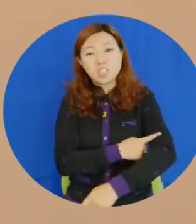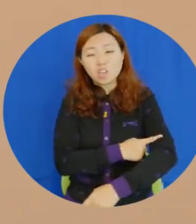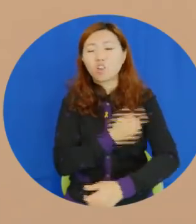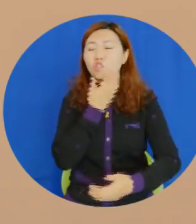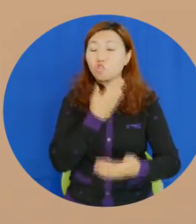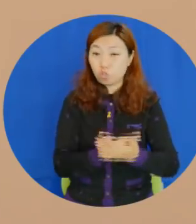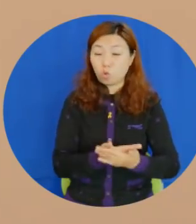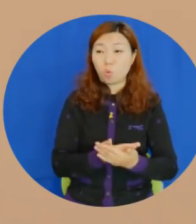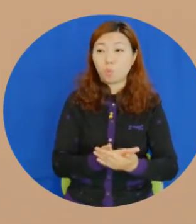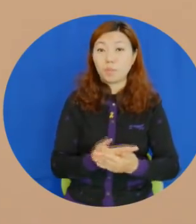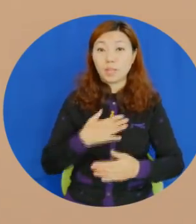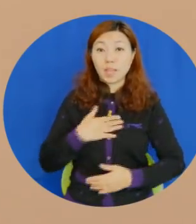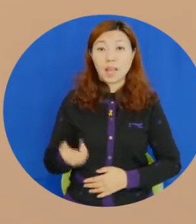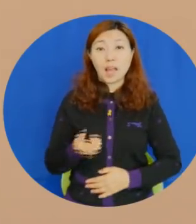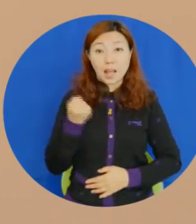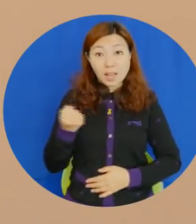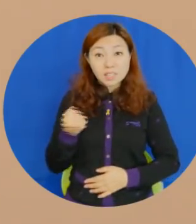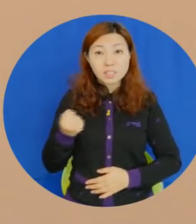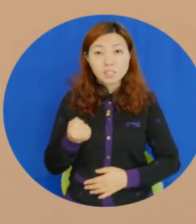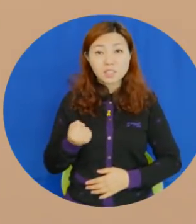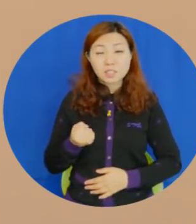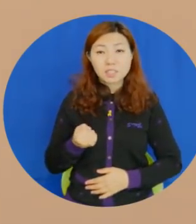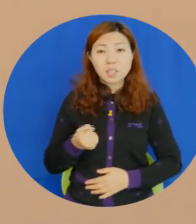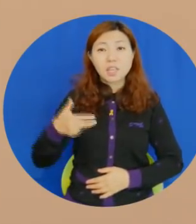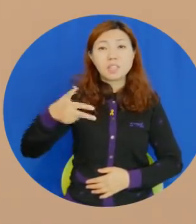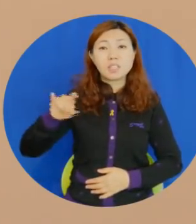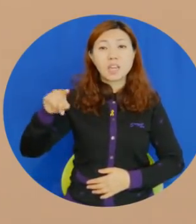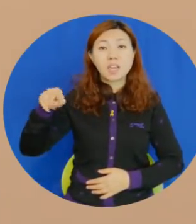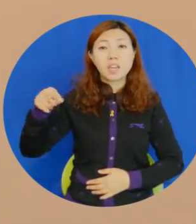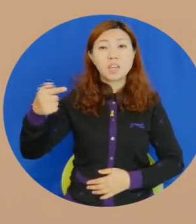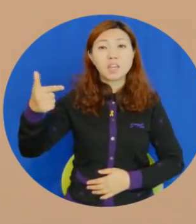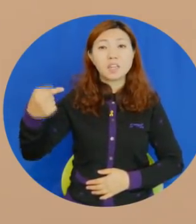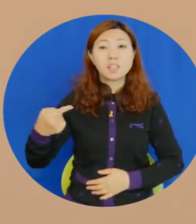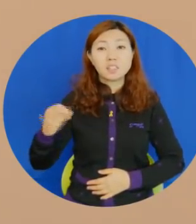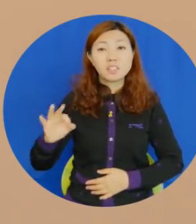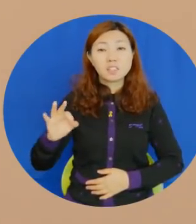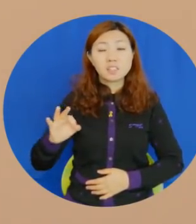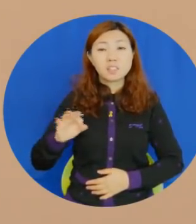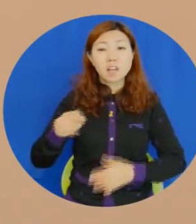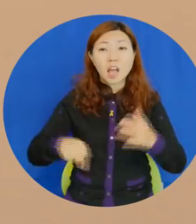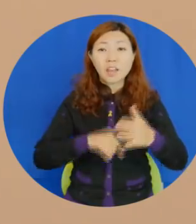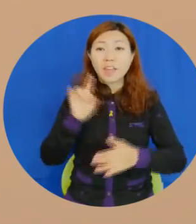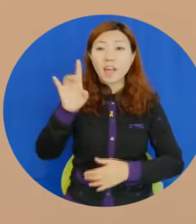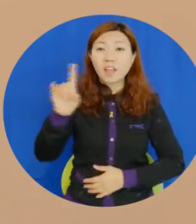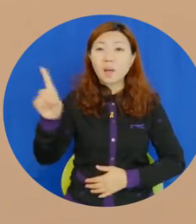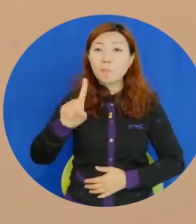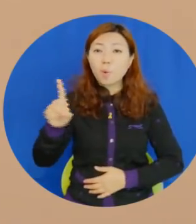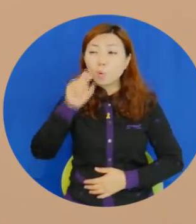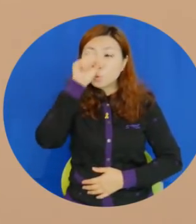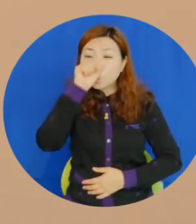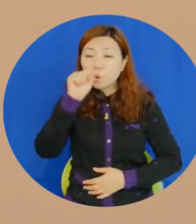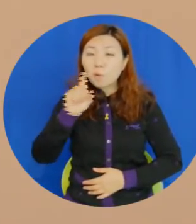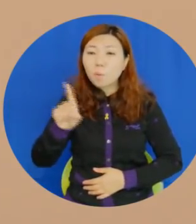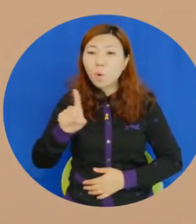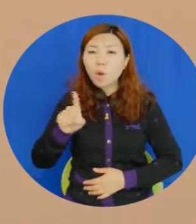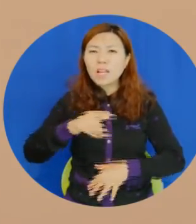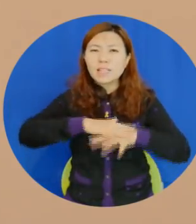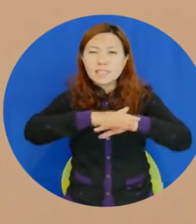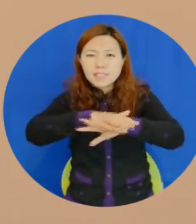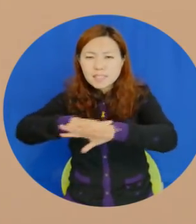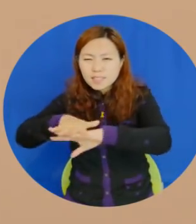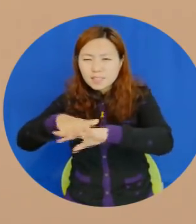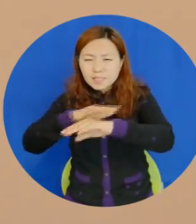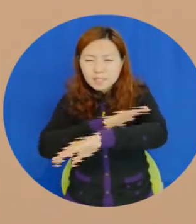시대로 접어들어온다. 제가 가진 재능 중에요. 여러 가지가 있는데 하나가